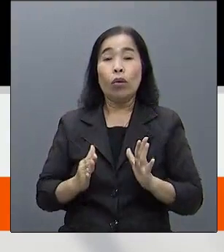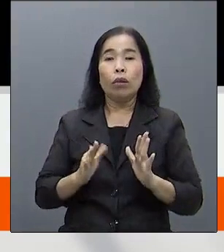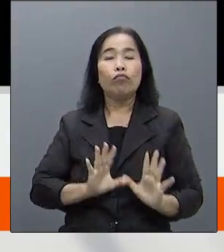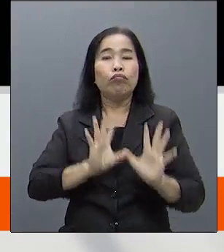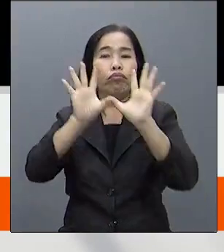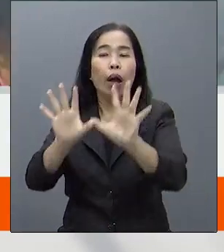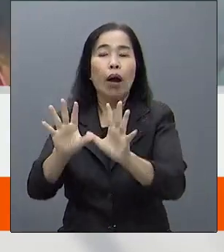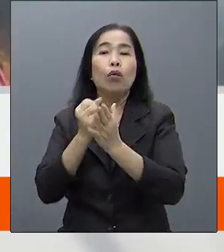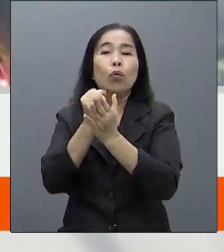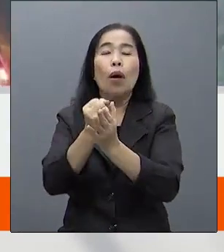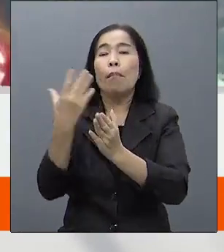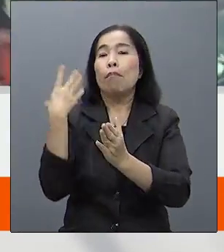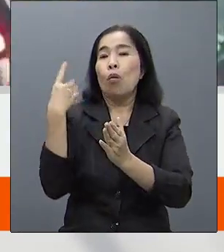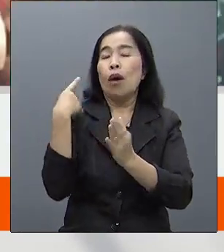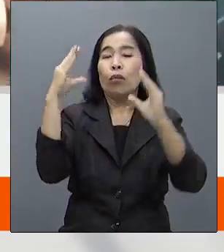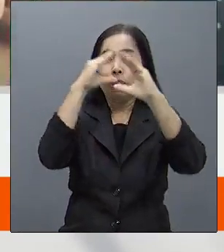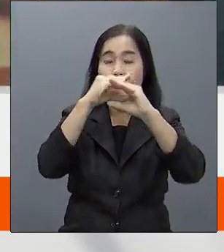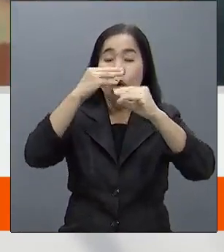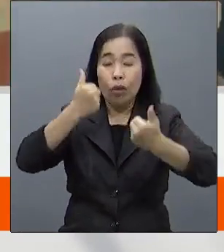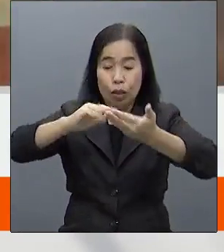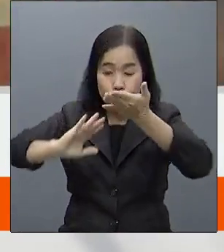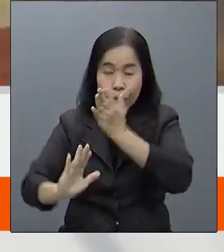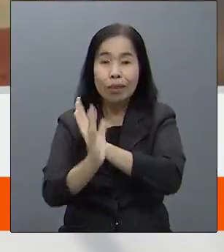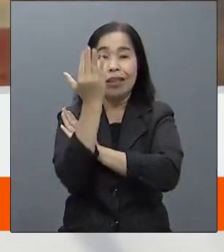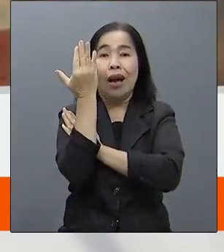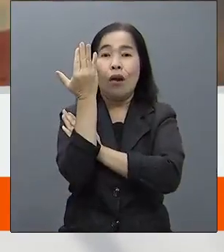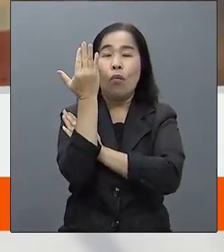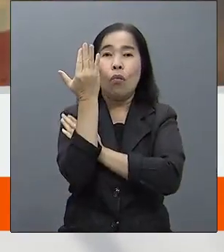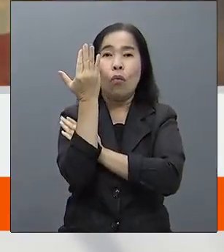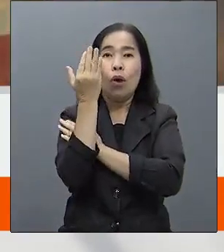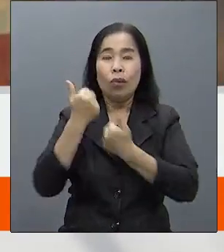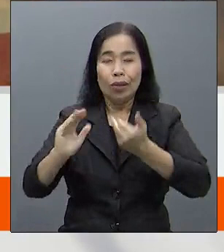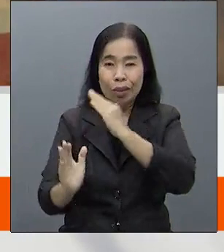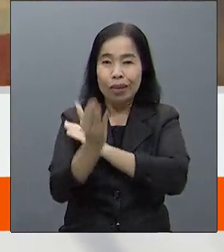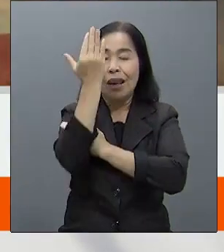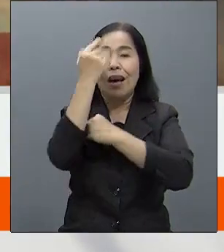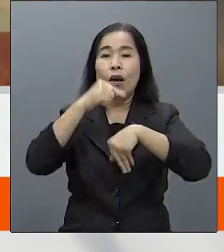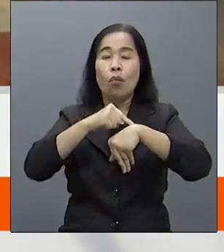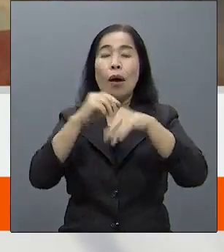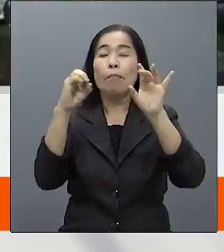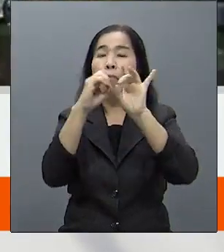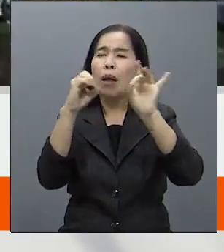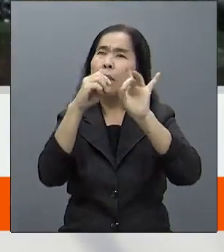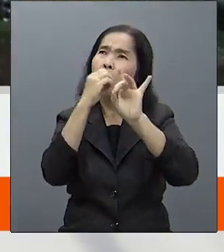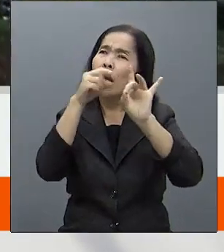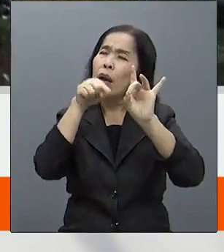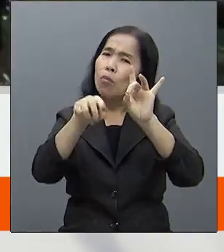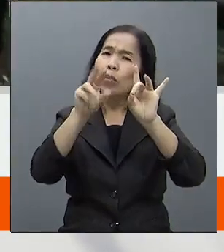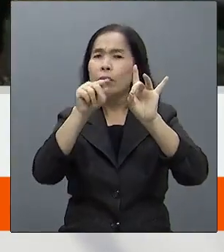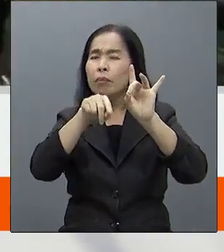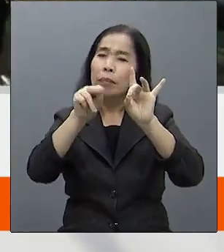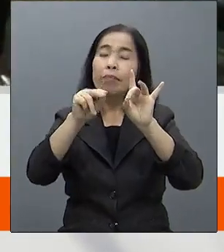หน้าที่ตั้งแต่เมื่อวานสำหรับเช้านี้นะครับตั้งแต่เมื่อตั้ง8:30เนี่ยนะครับประมาณช่วงเวลาเนี่ยทางกองทัพบ